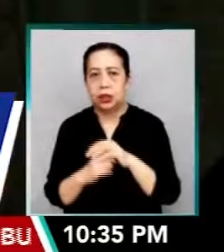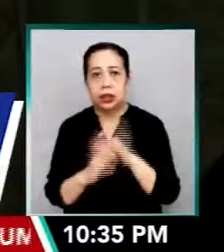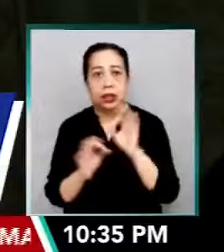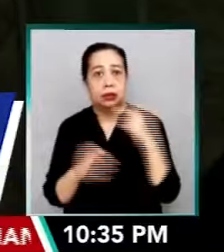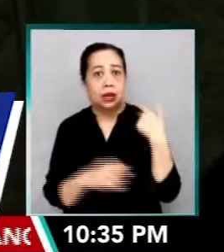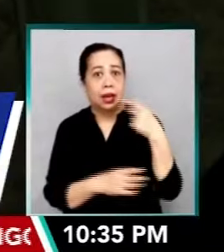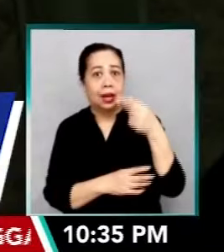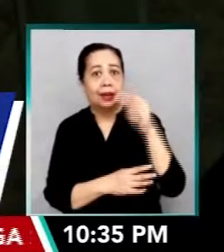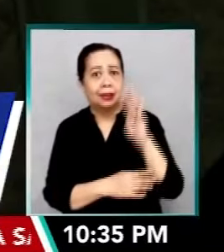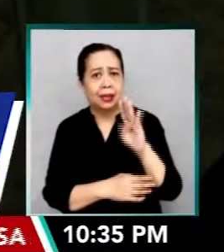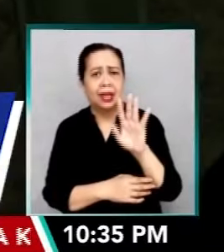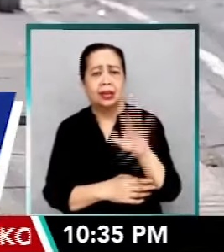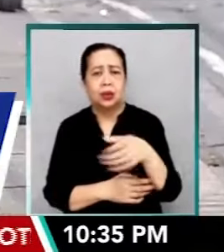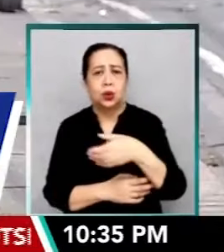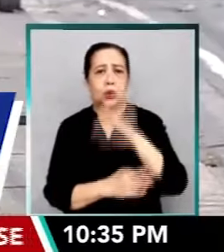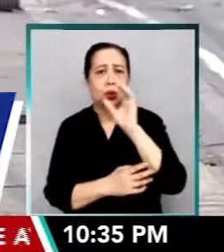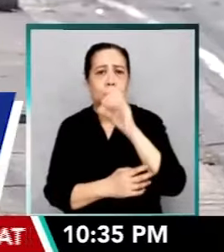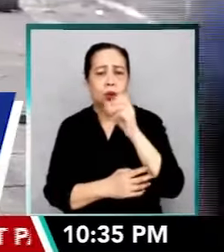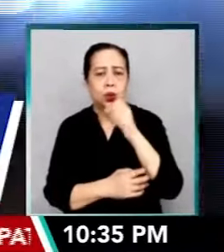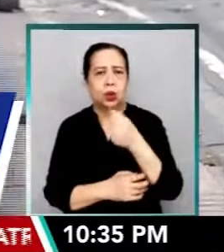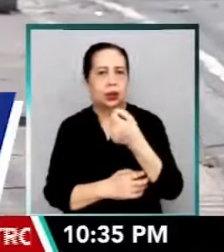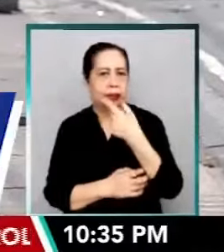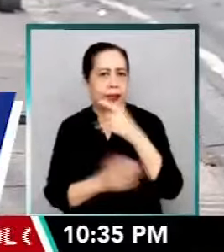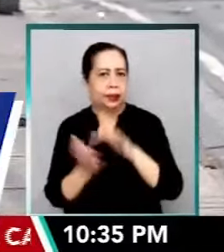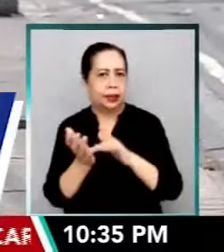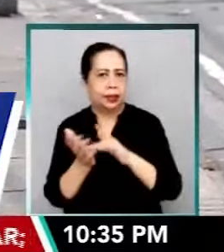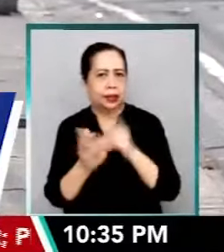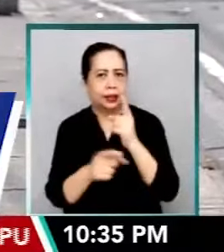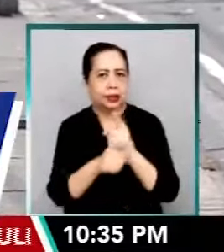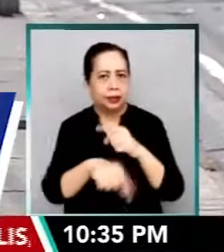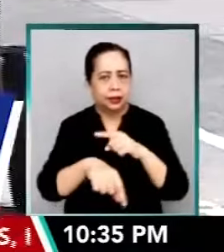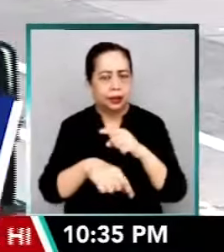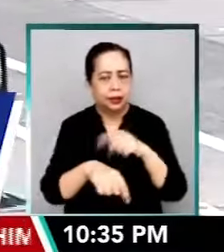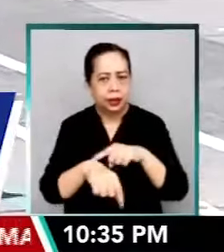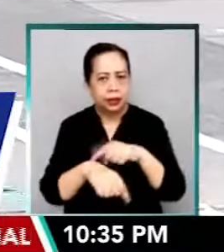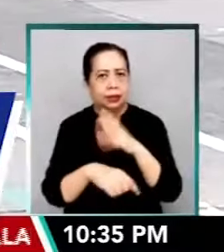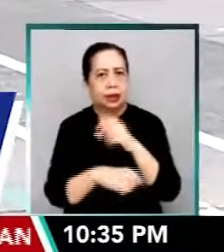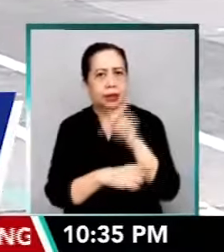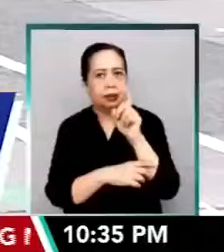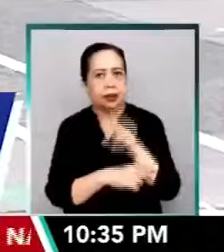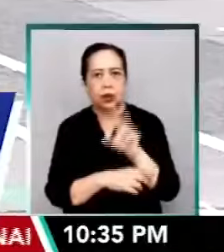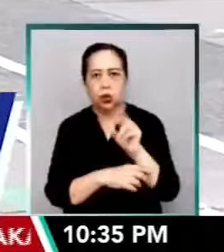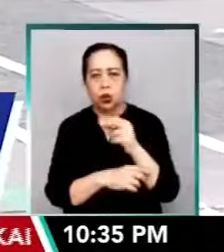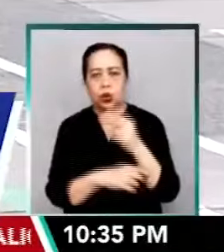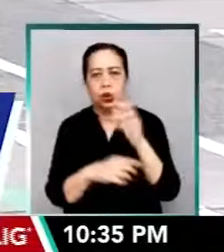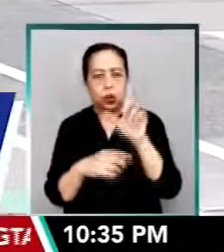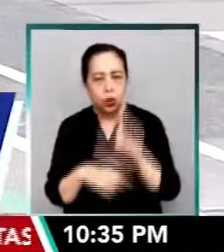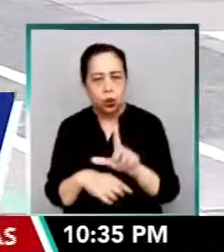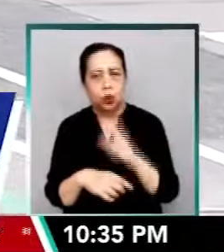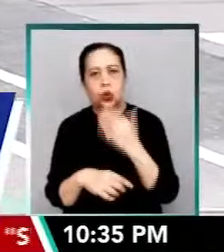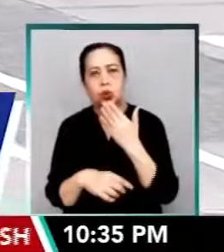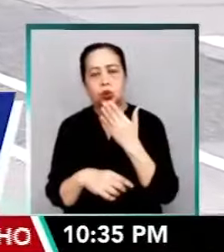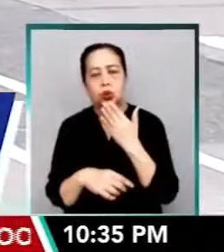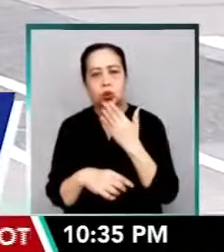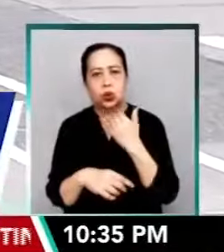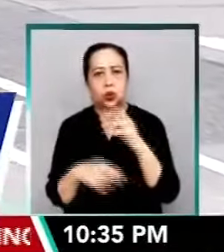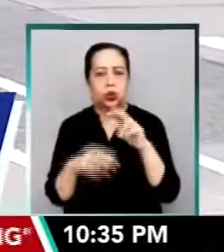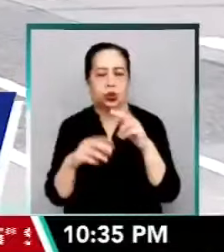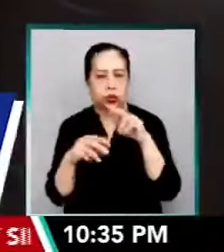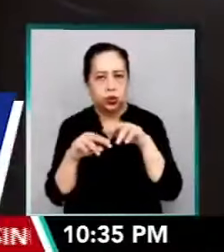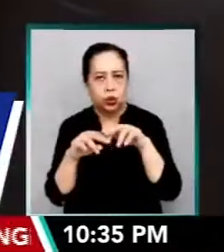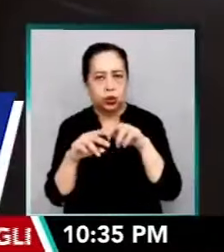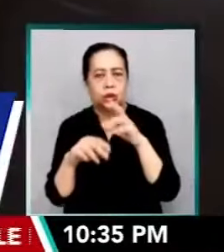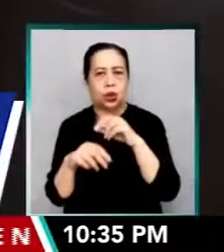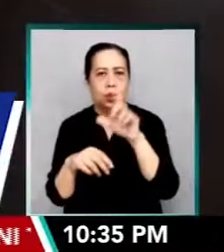raw, uminom ng maintenance medicine sa tamang oras at dapat low salt at low fat ang diet. Mayat mayaring uminom